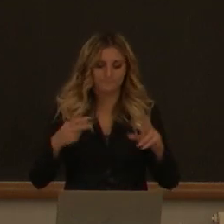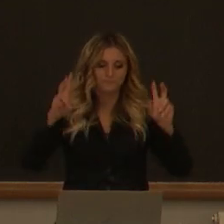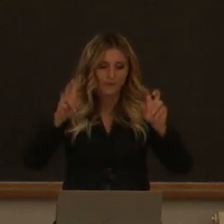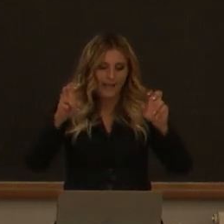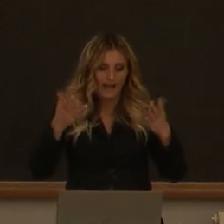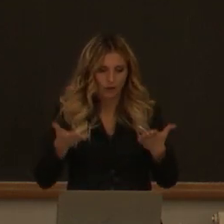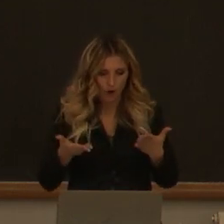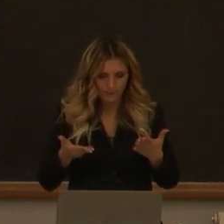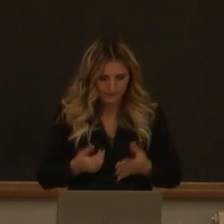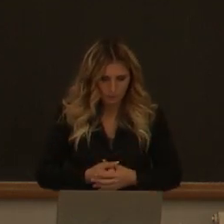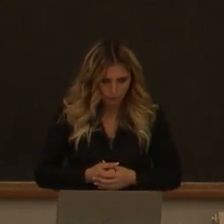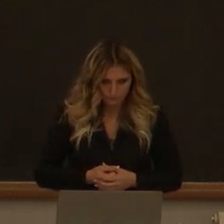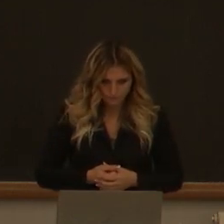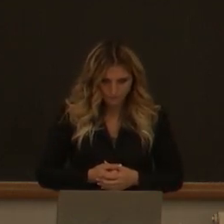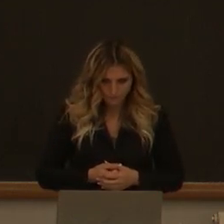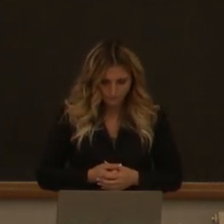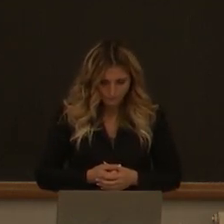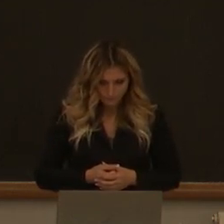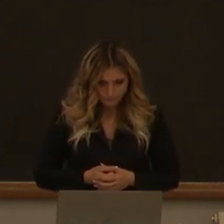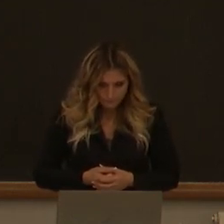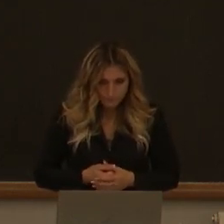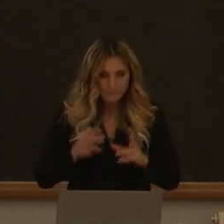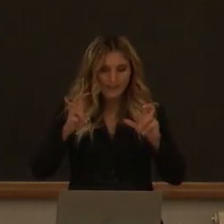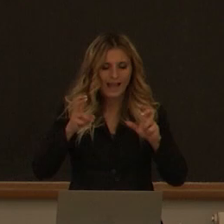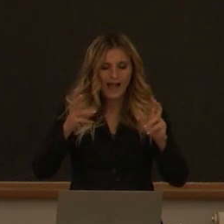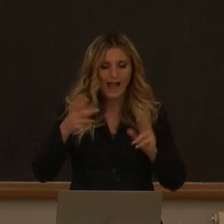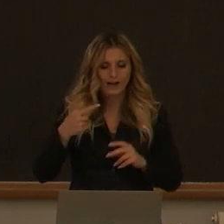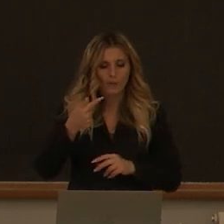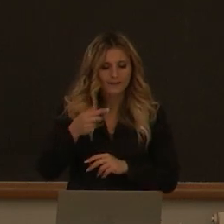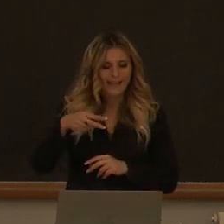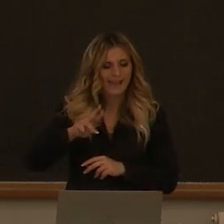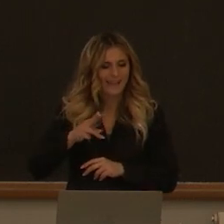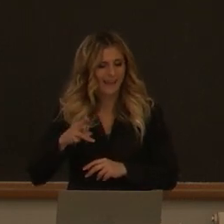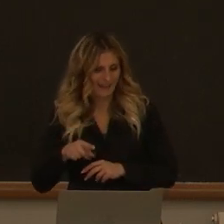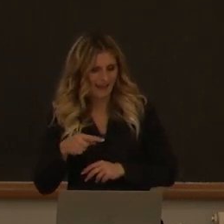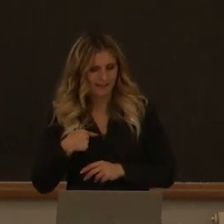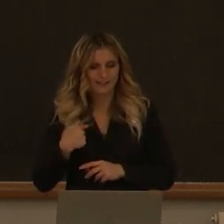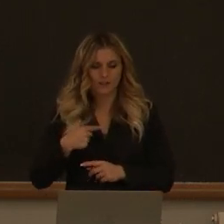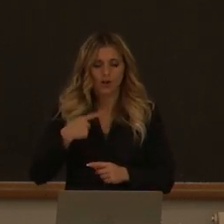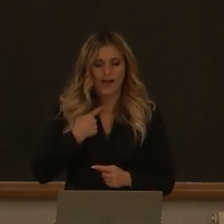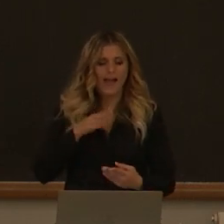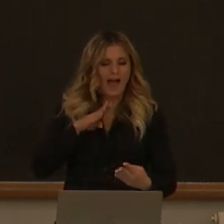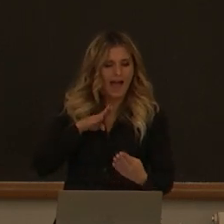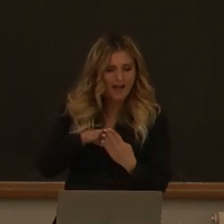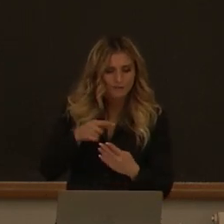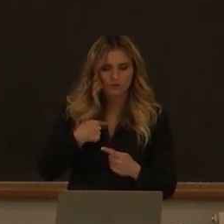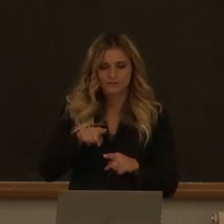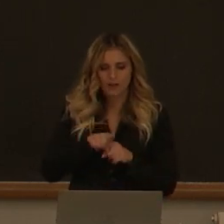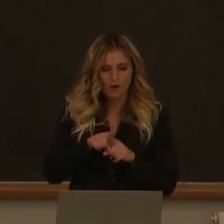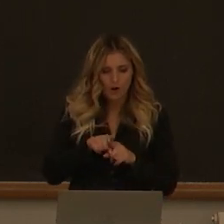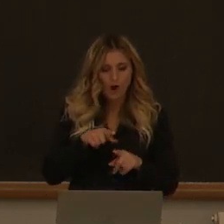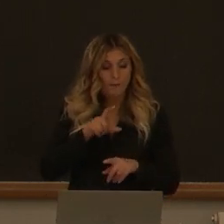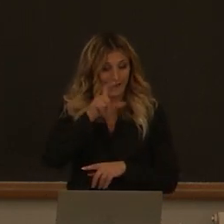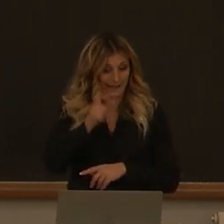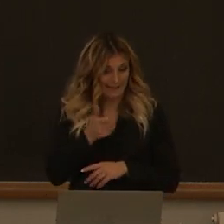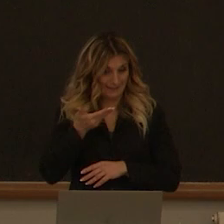di anche di PNRR, oggi stiamo per affrontare questo che è, diciamo, il piano Marshall in